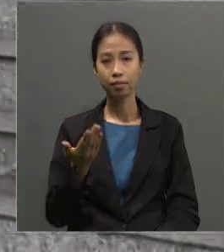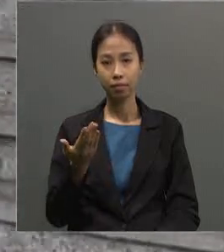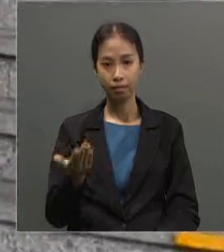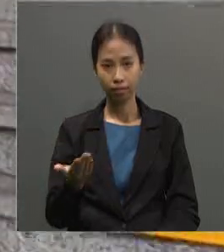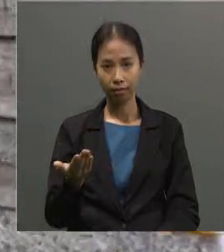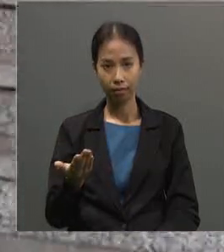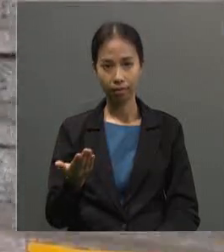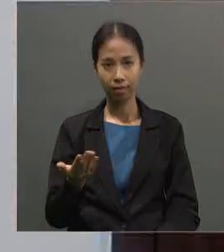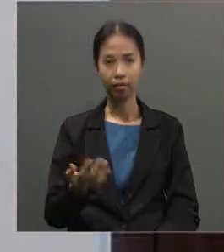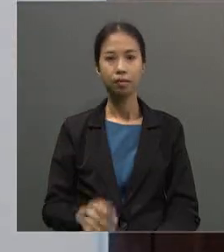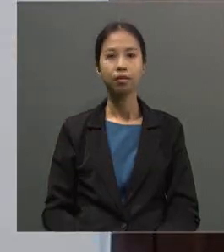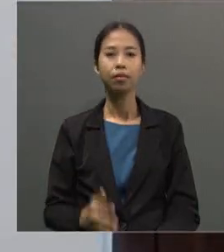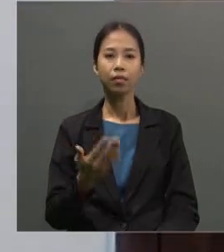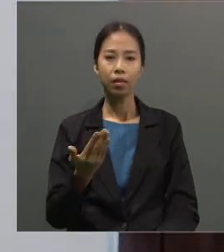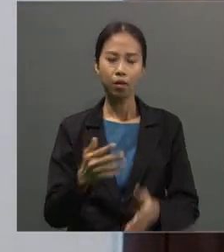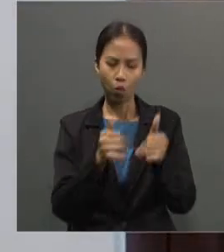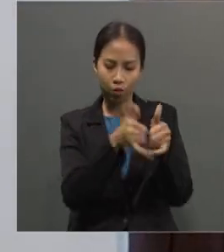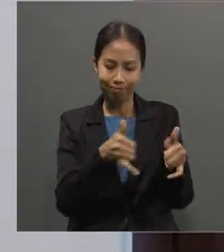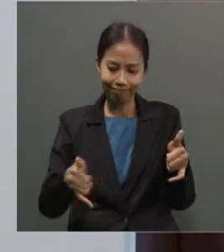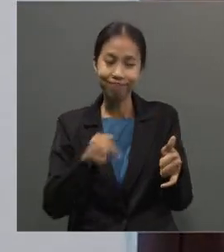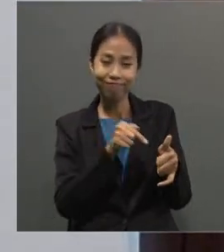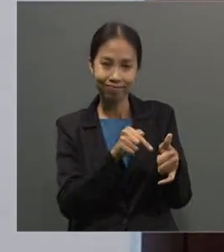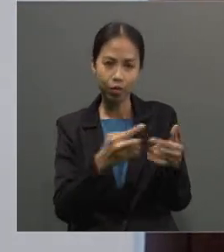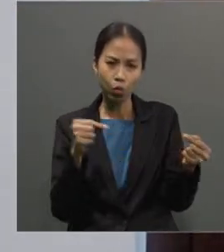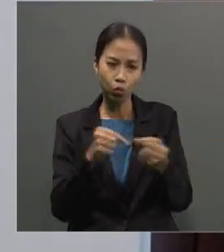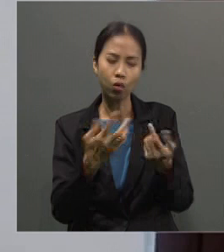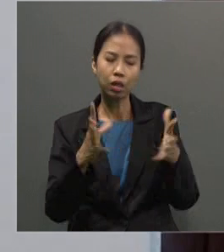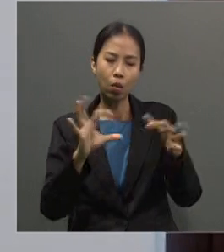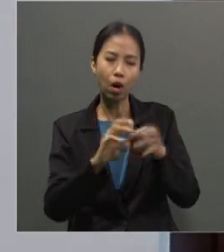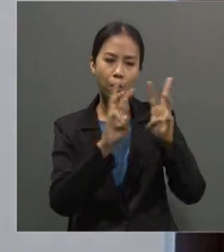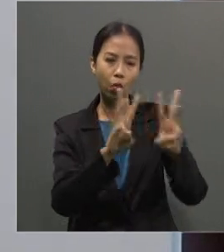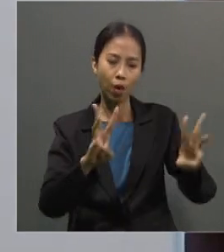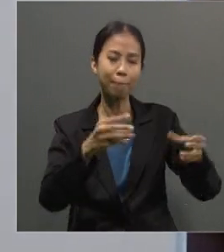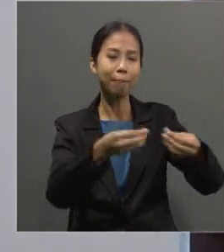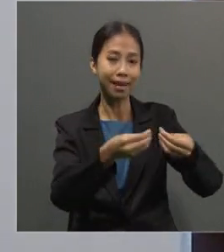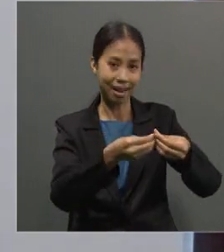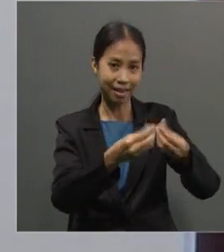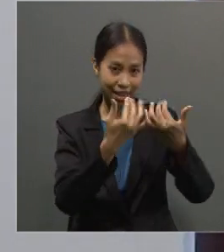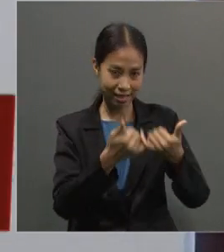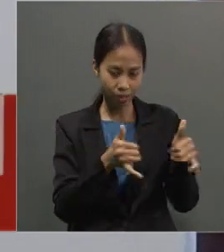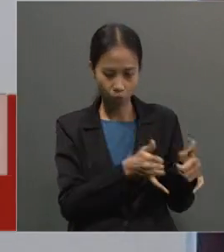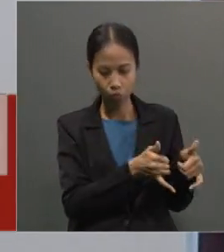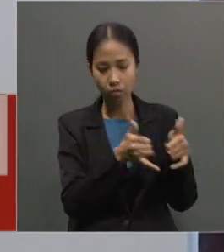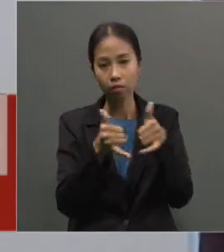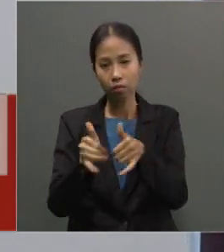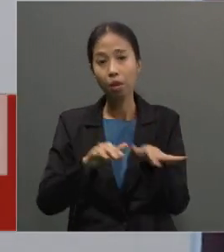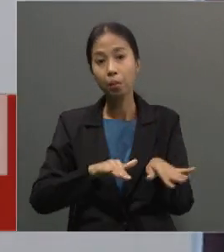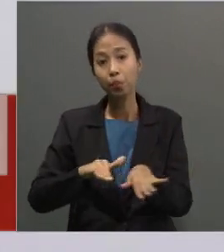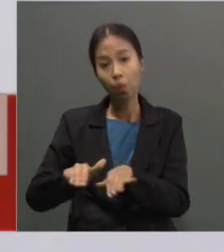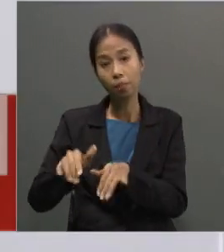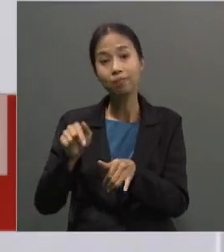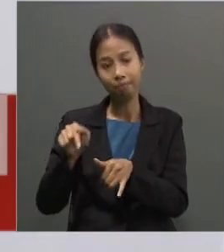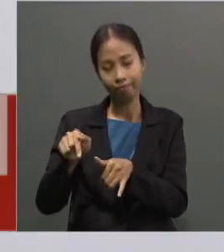ฐวุฒิหวัดแววนะคะ1ใน8ผู้ถูกกล่าวหาพัวพันคดีเว็บพนันมินนี่ก็เดินทางมาพร้อมกับพลตำรวจตรีไพโรจน์กูจีร